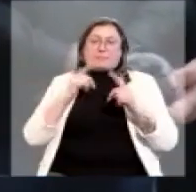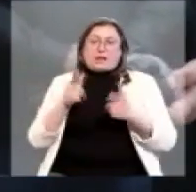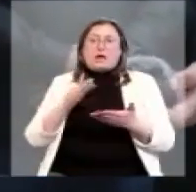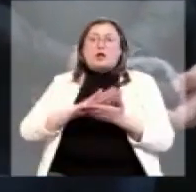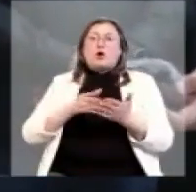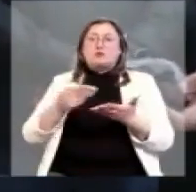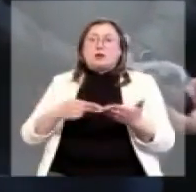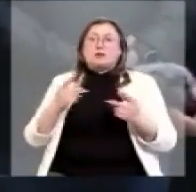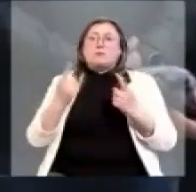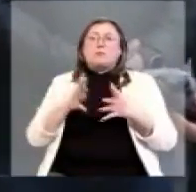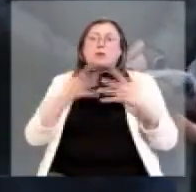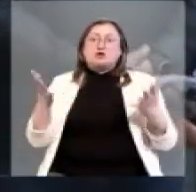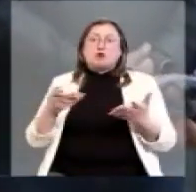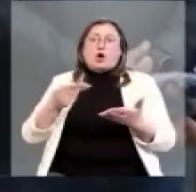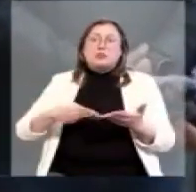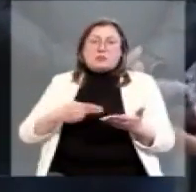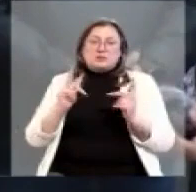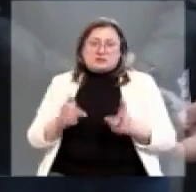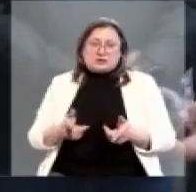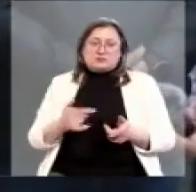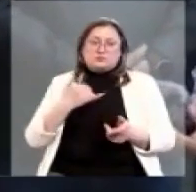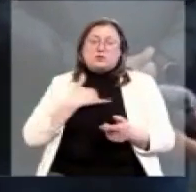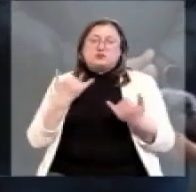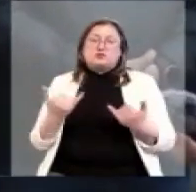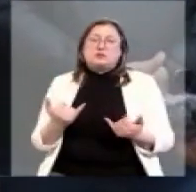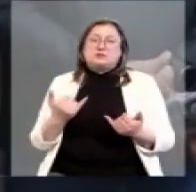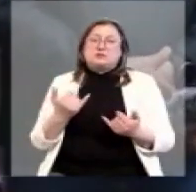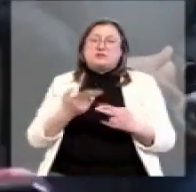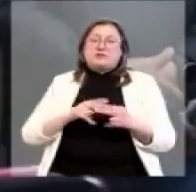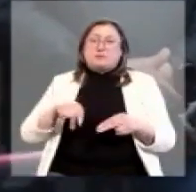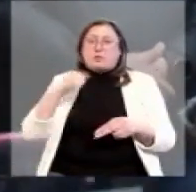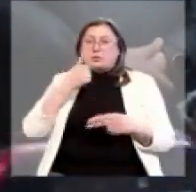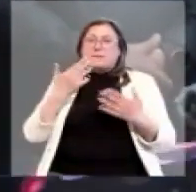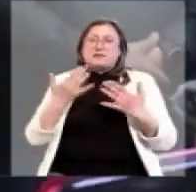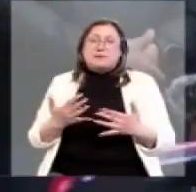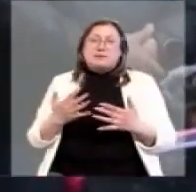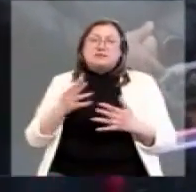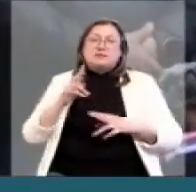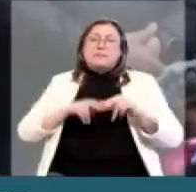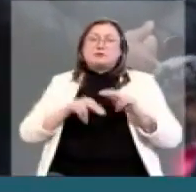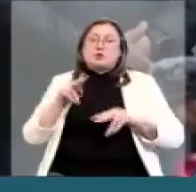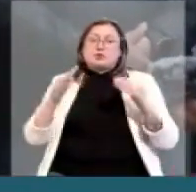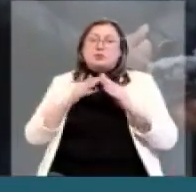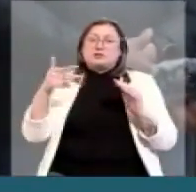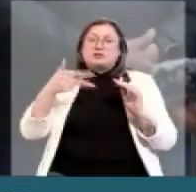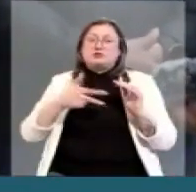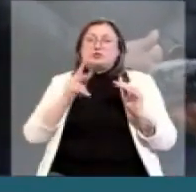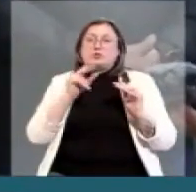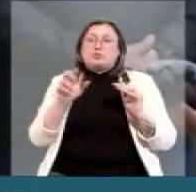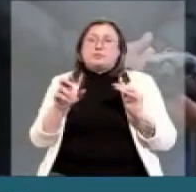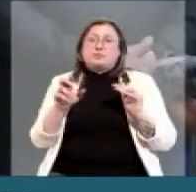на большие контракты садиться. У нас в данный момент на этот год потребность устроили дома 3000